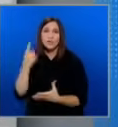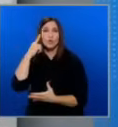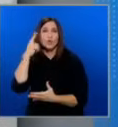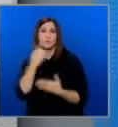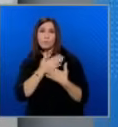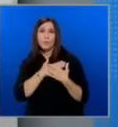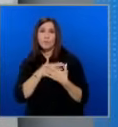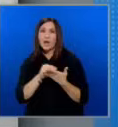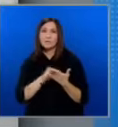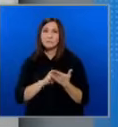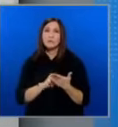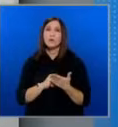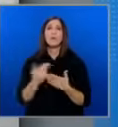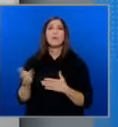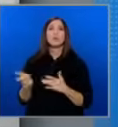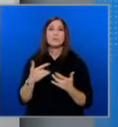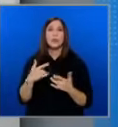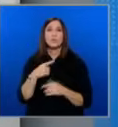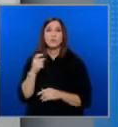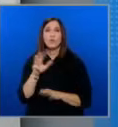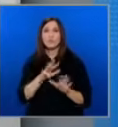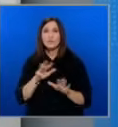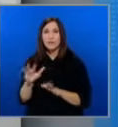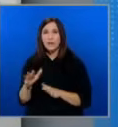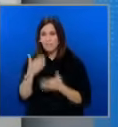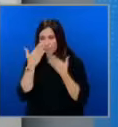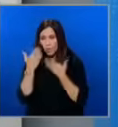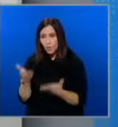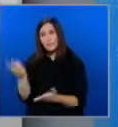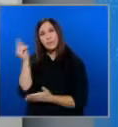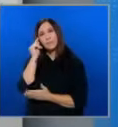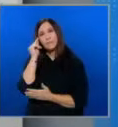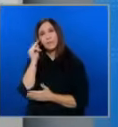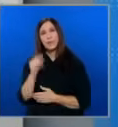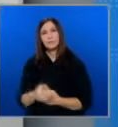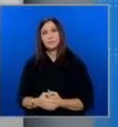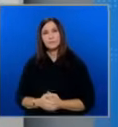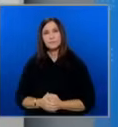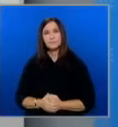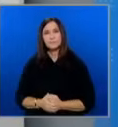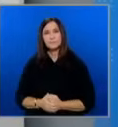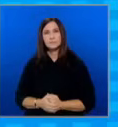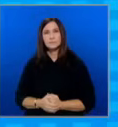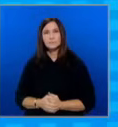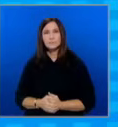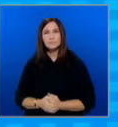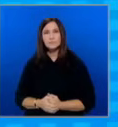разума, любовта и смисъла на театър 199. Поклон пред паметта й.